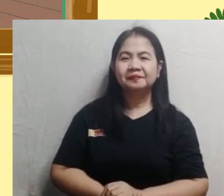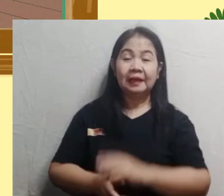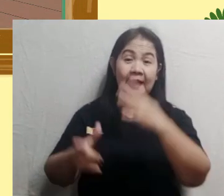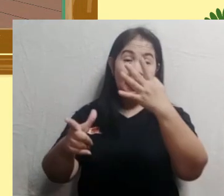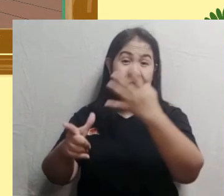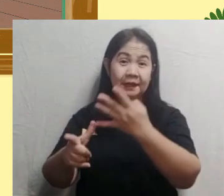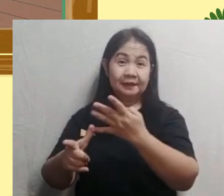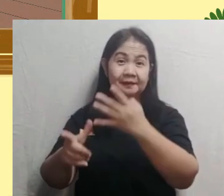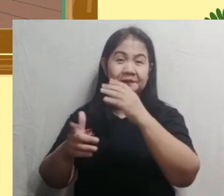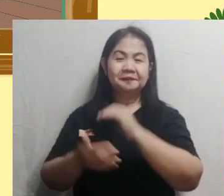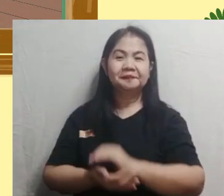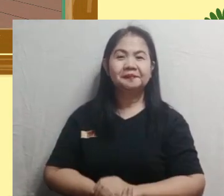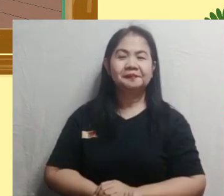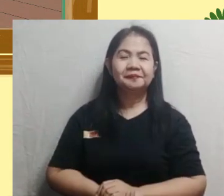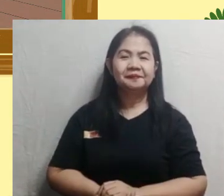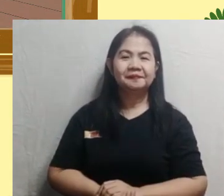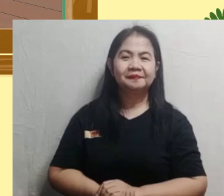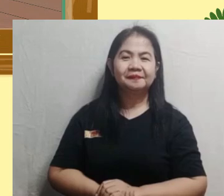Ikaapat,